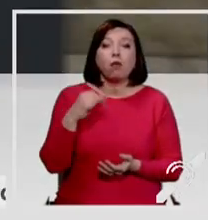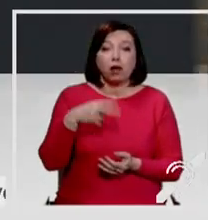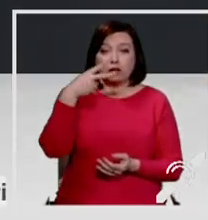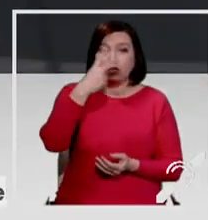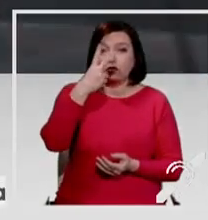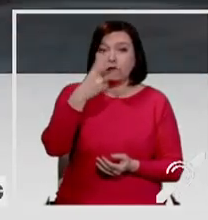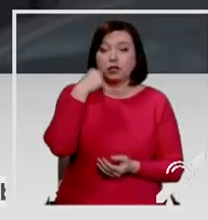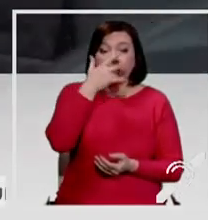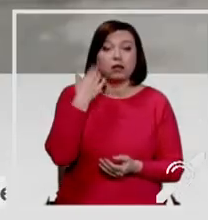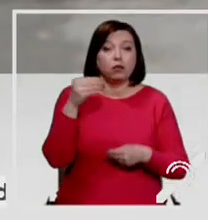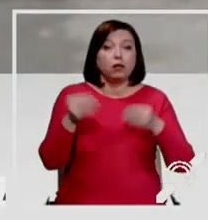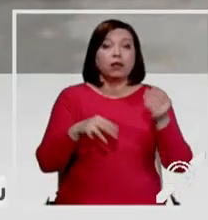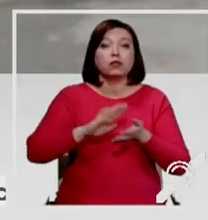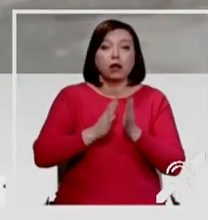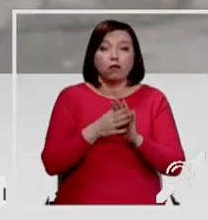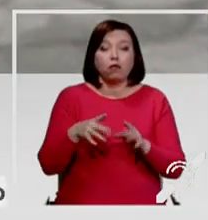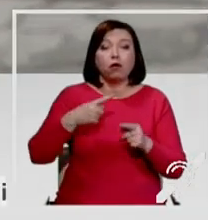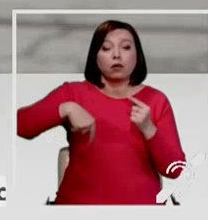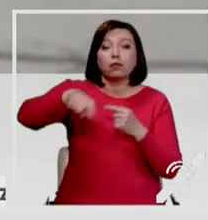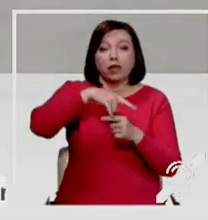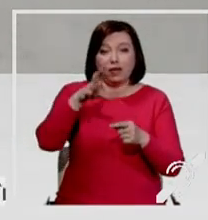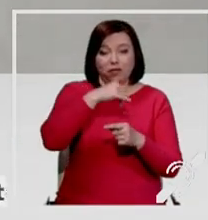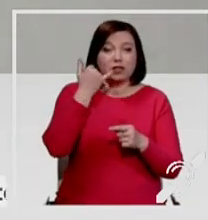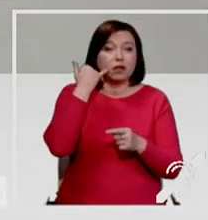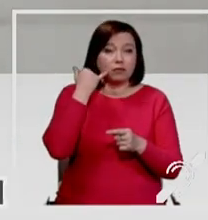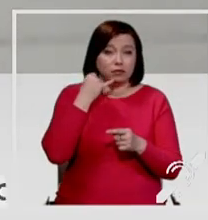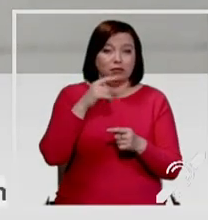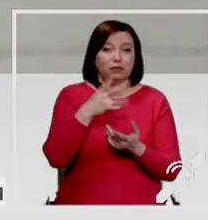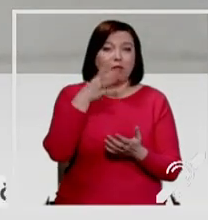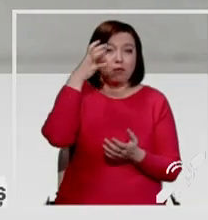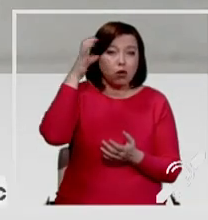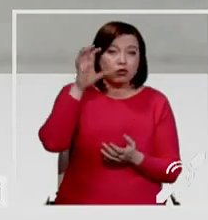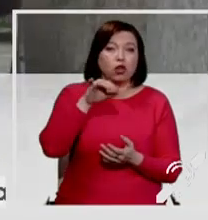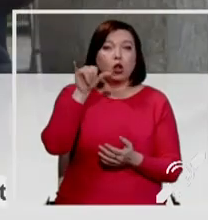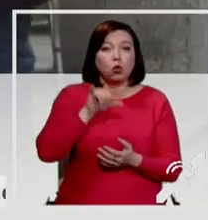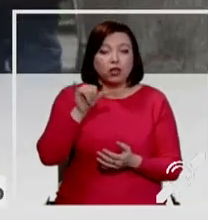2023, când a fost semnat un acord între toți operatorii de telefonie mobilă din Republica